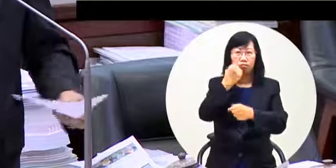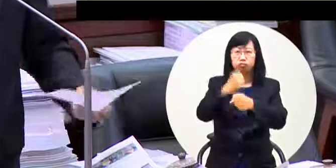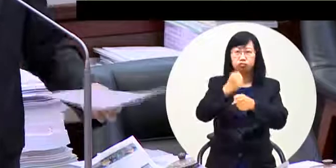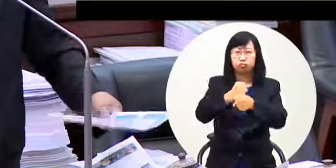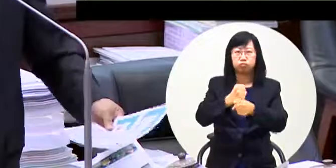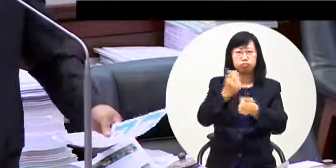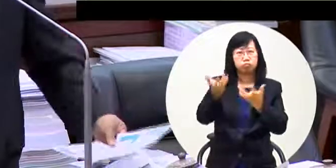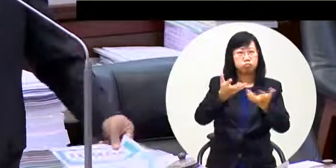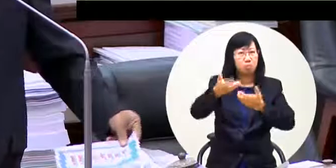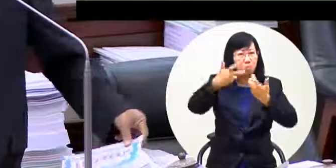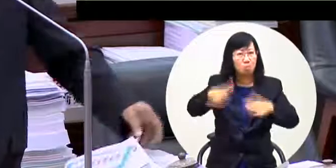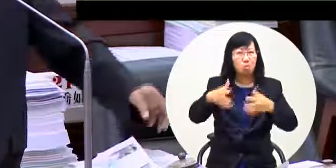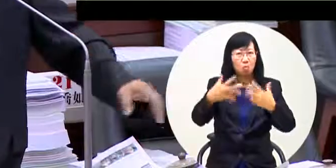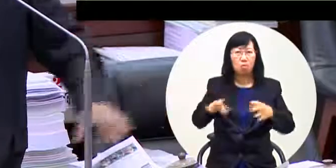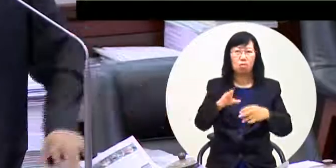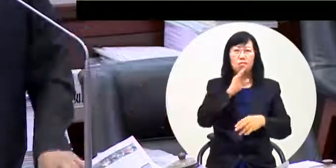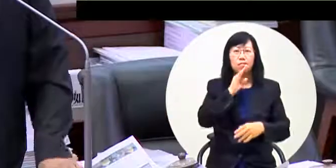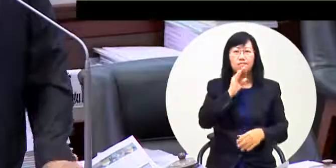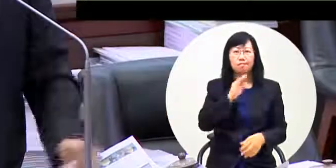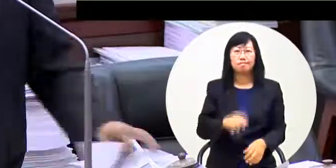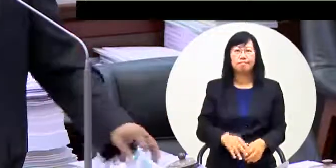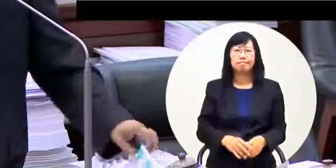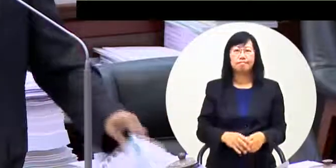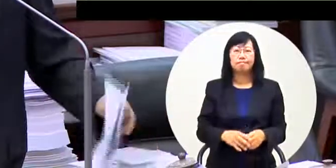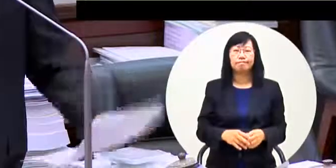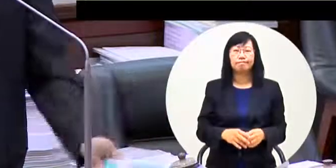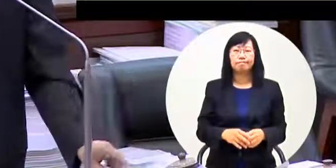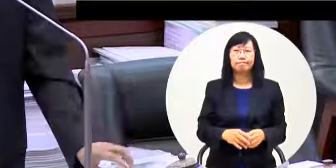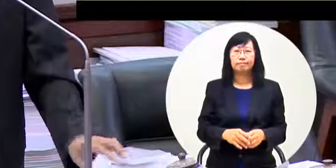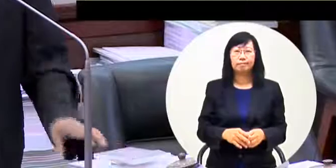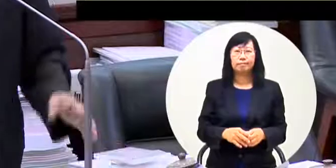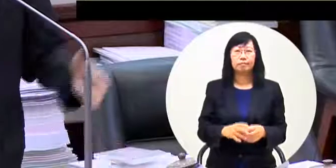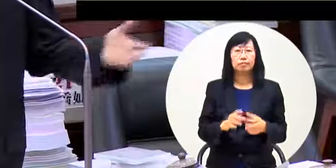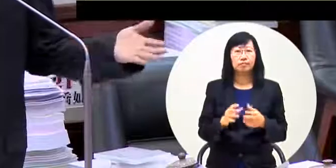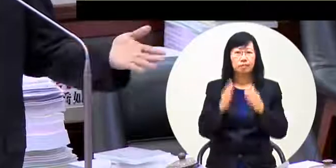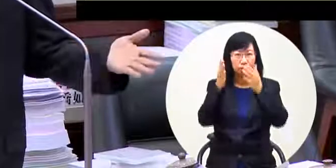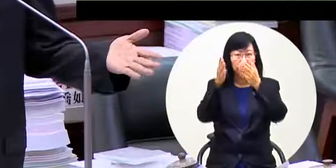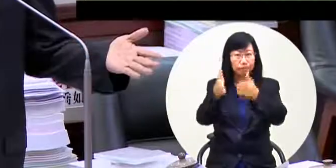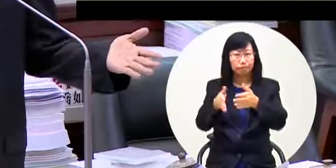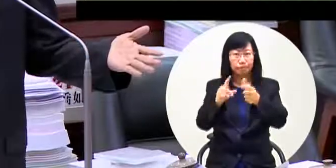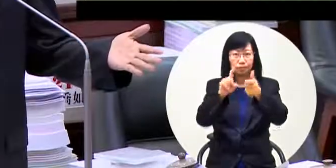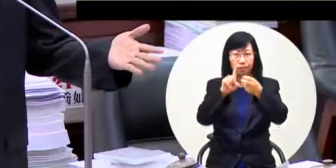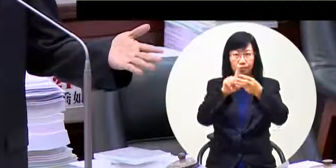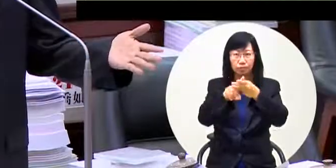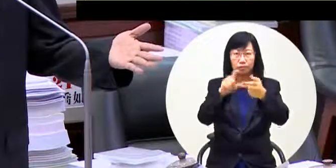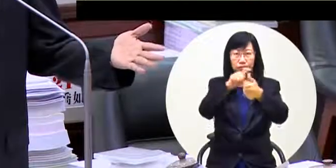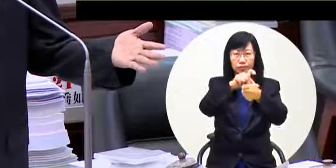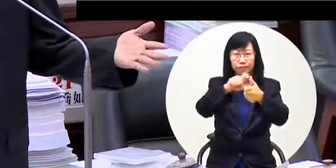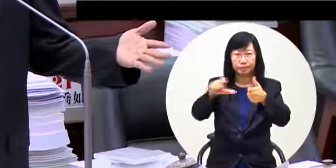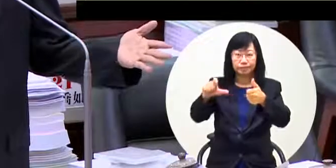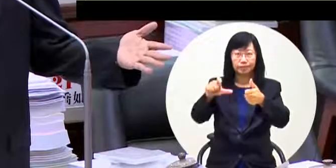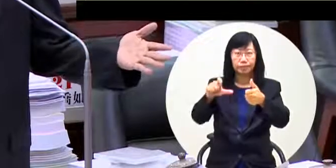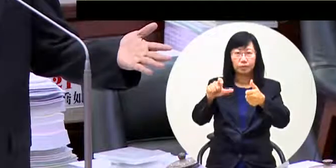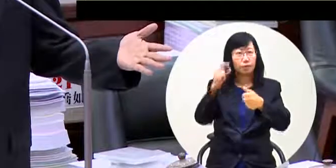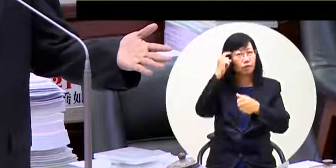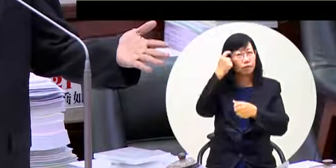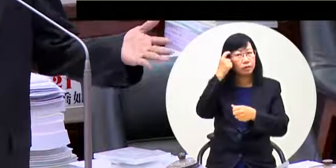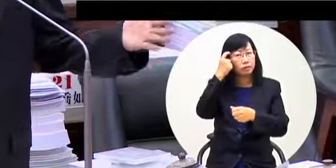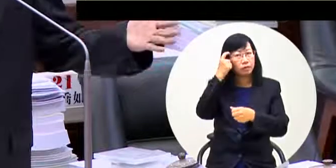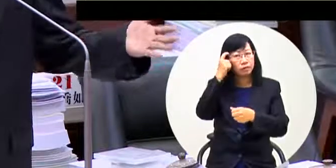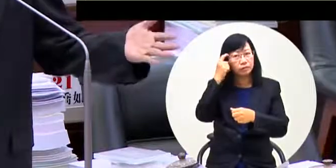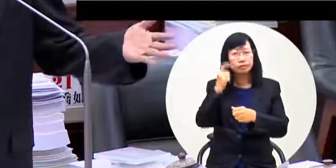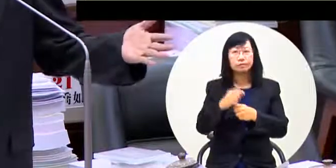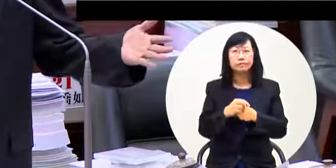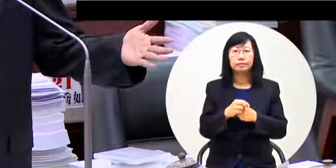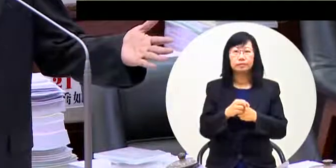所以，我们在这个主题里面，我们在想讲，民进党已